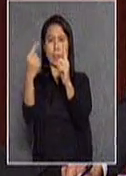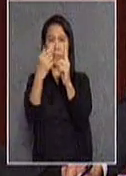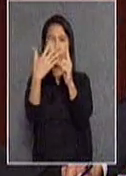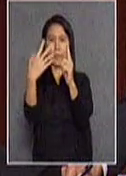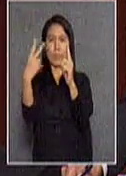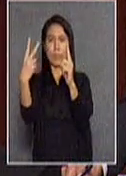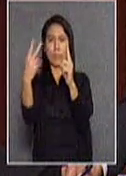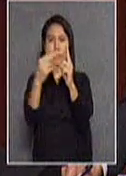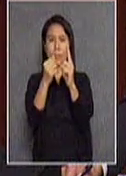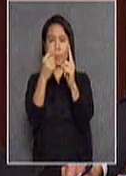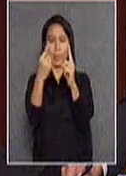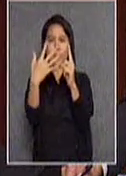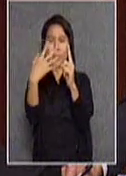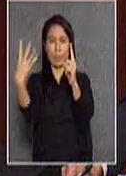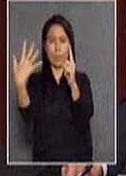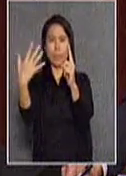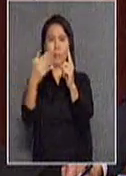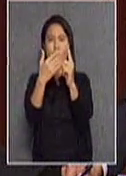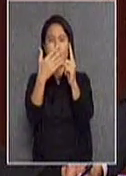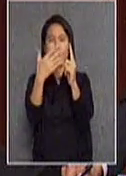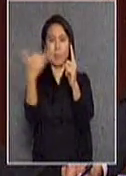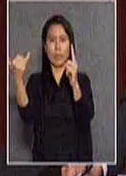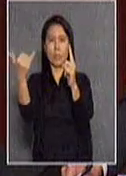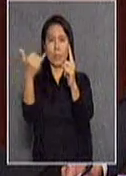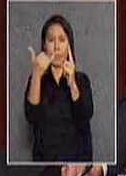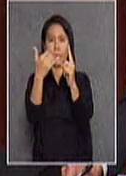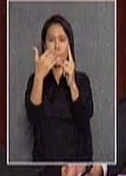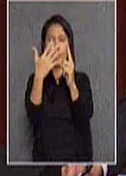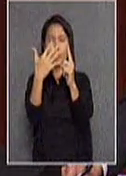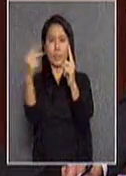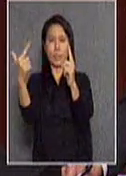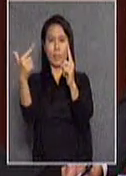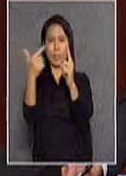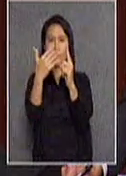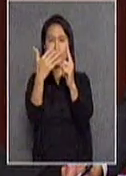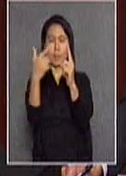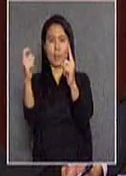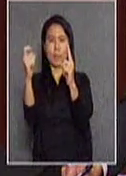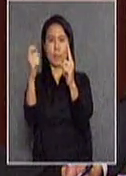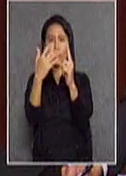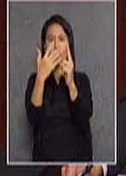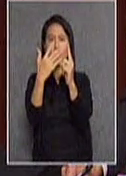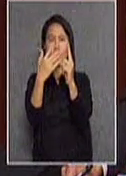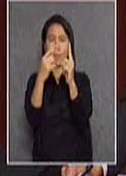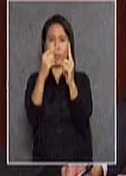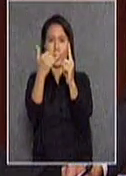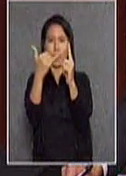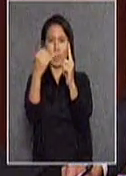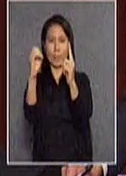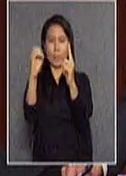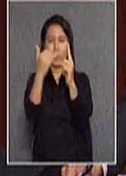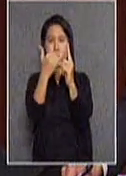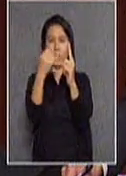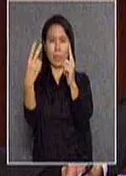152、155、156、158、159、160、